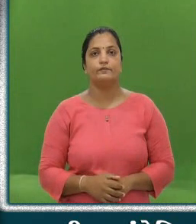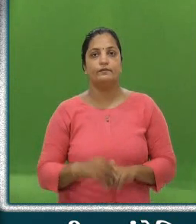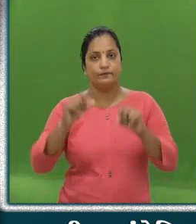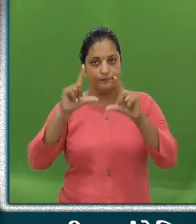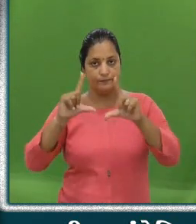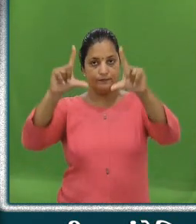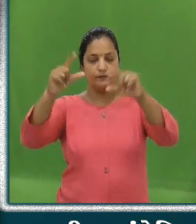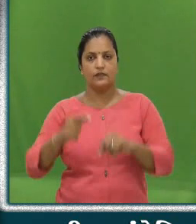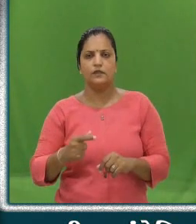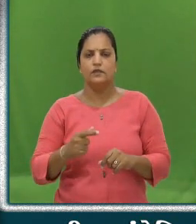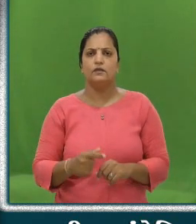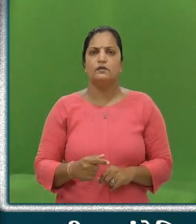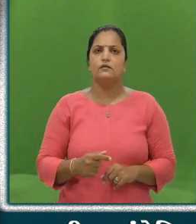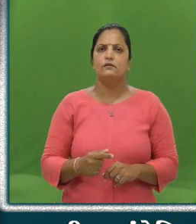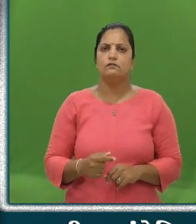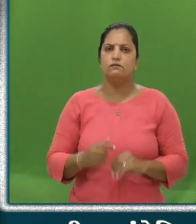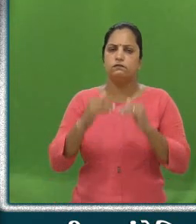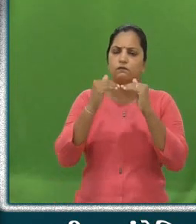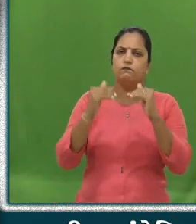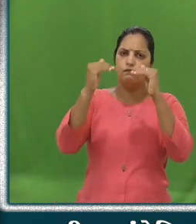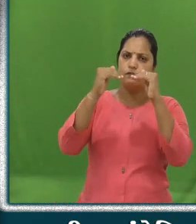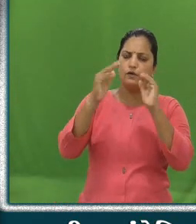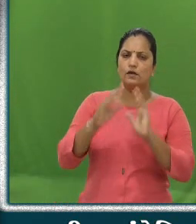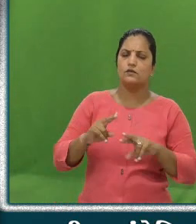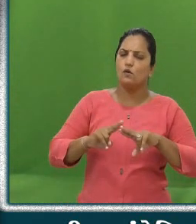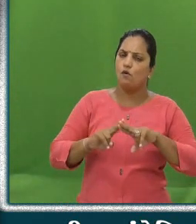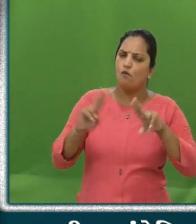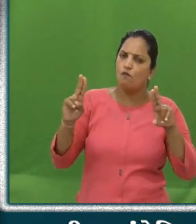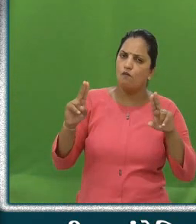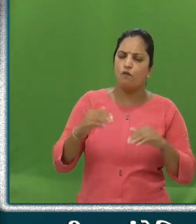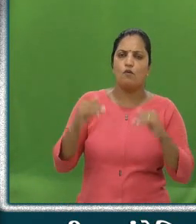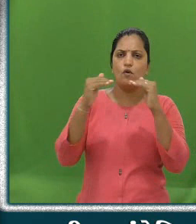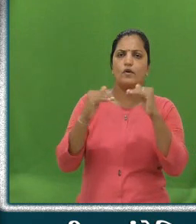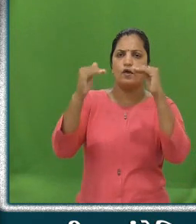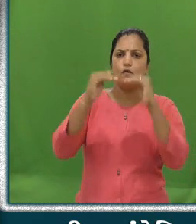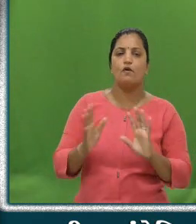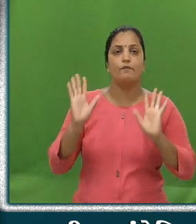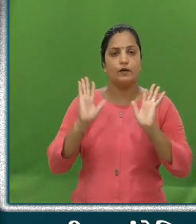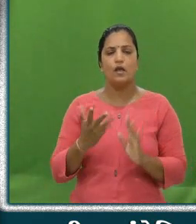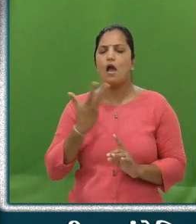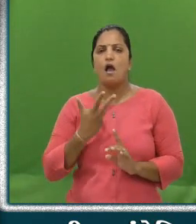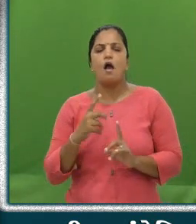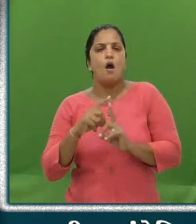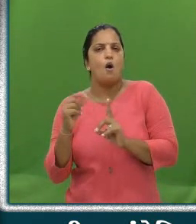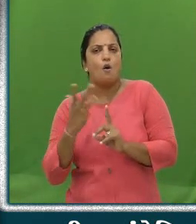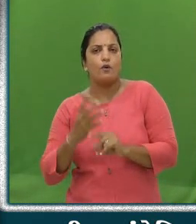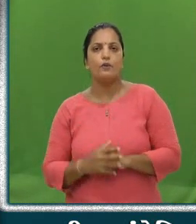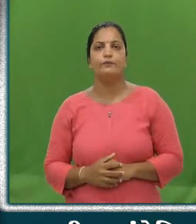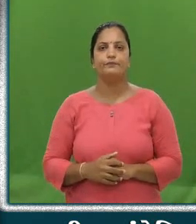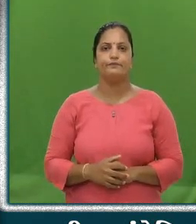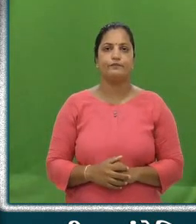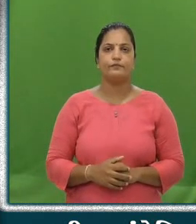જે ઉત્ક્રાંતિની જે ઘટના થતી હોય છે, ઉદ્વિકાસની જે ઘટના થતી હોય છે તે કઈ રીતે થાય છે,